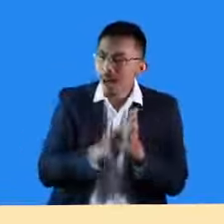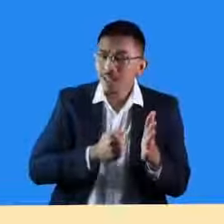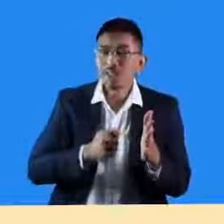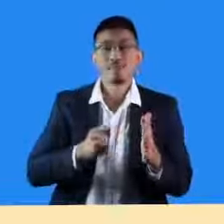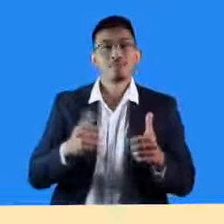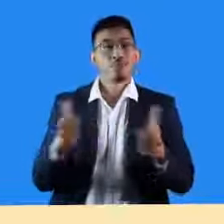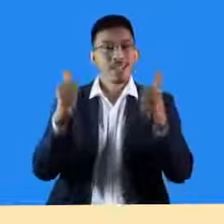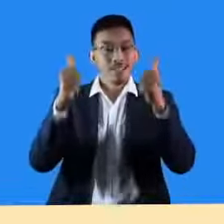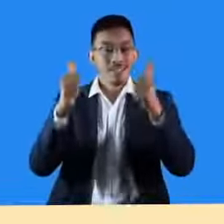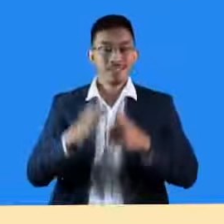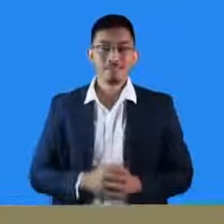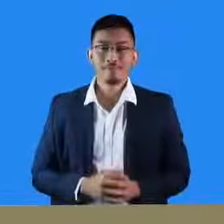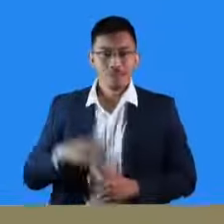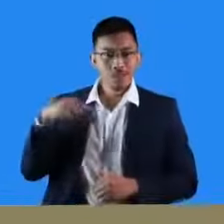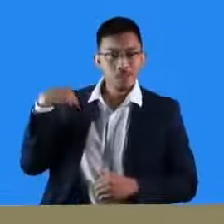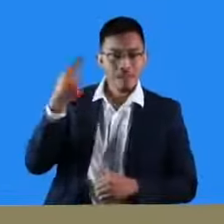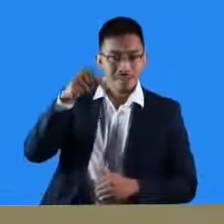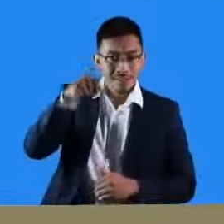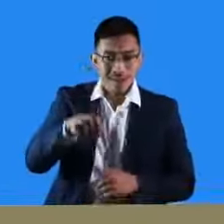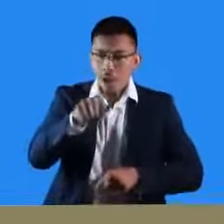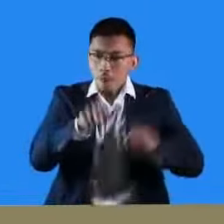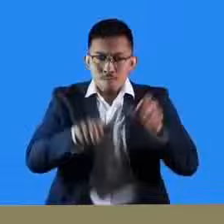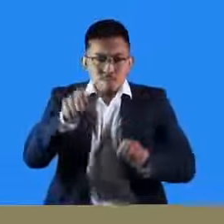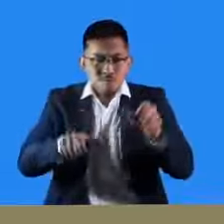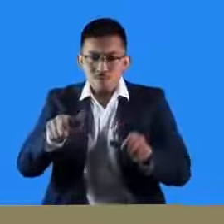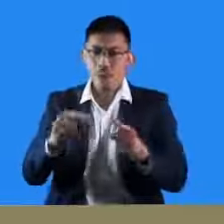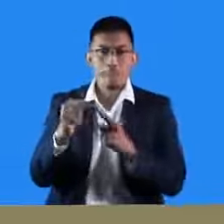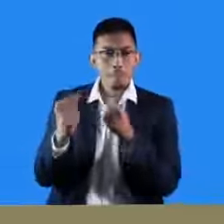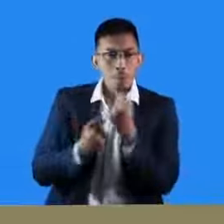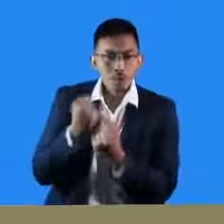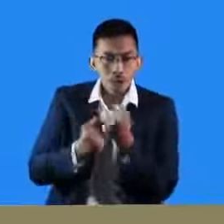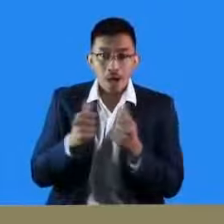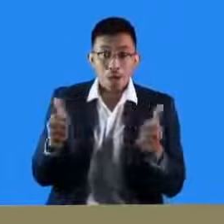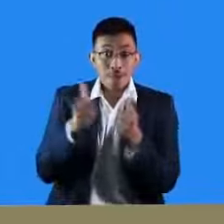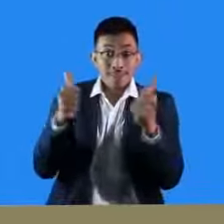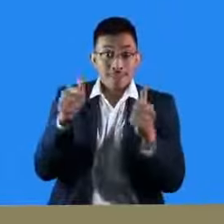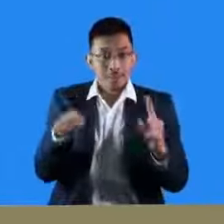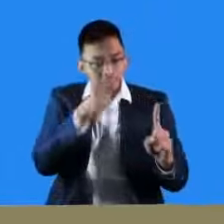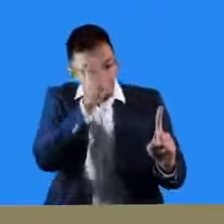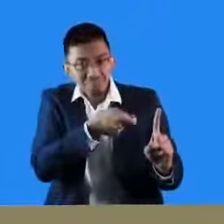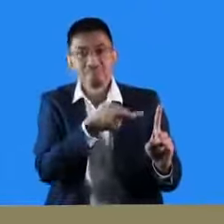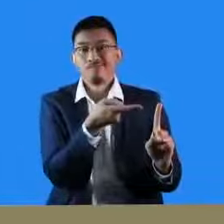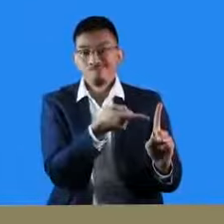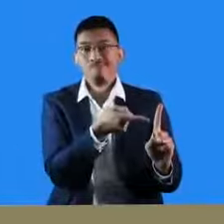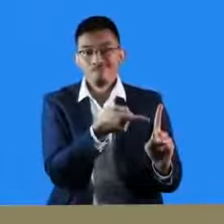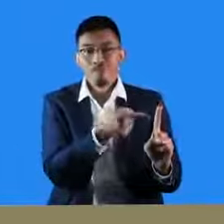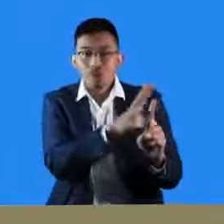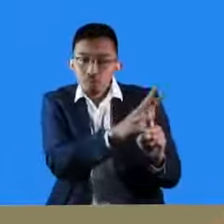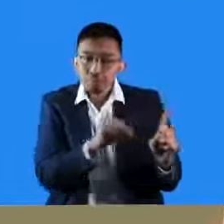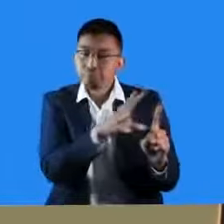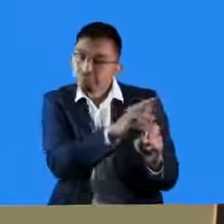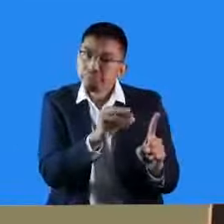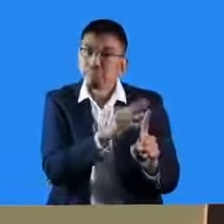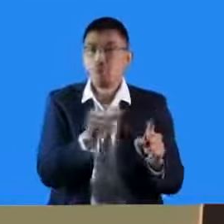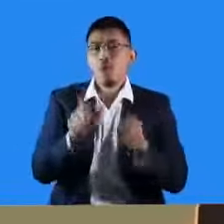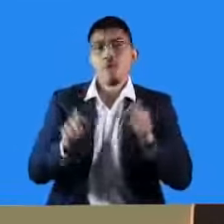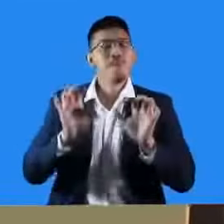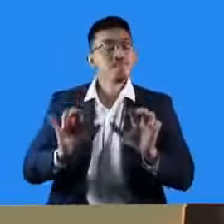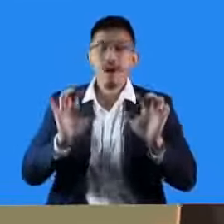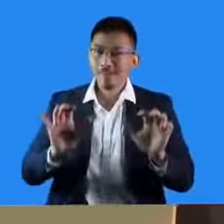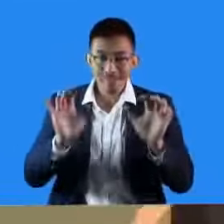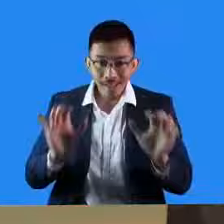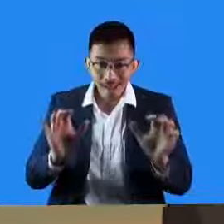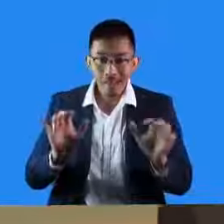meraih kesuksesan. Hingga kini, ia dihormati sebagai pengusaha sukses di desanya dan menjadi teladan banyak